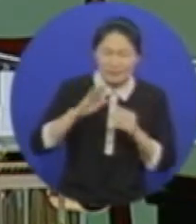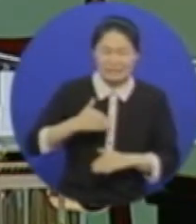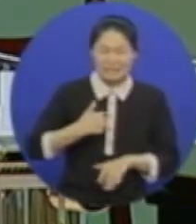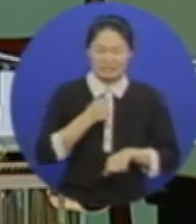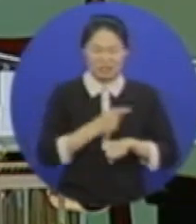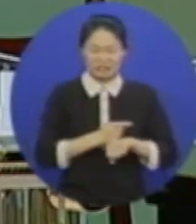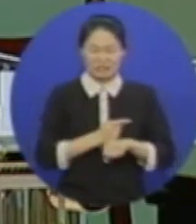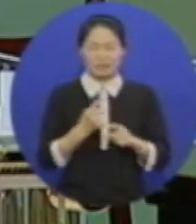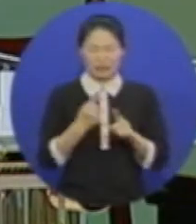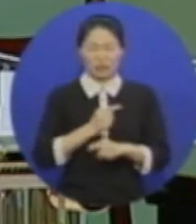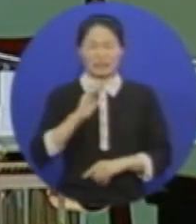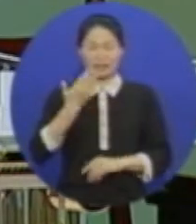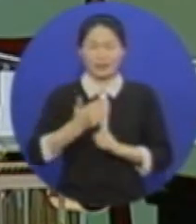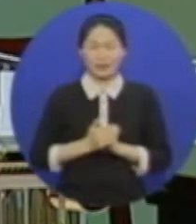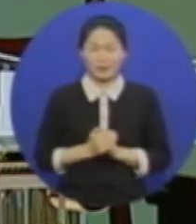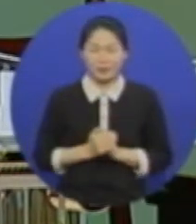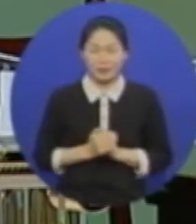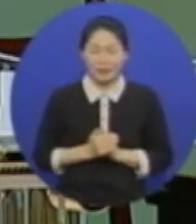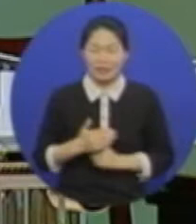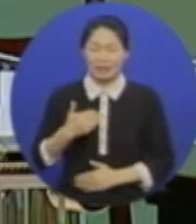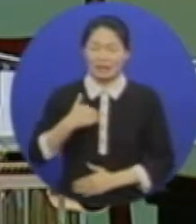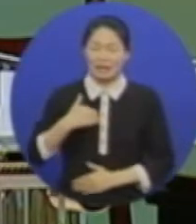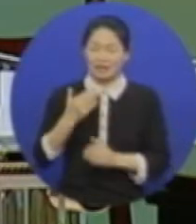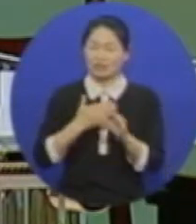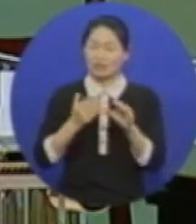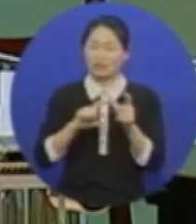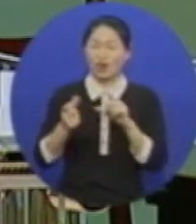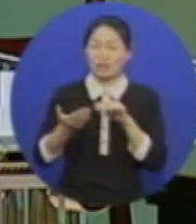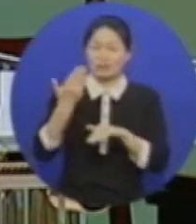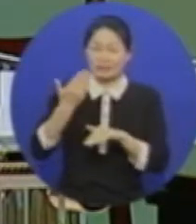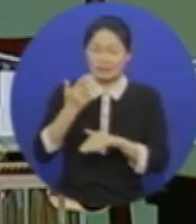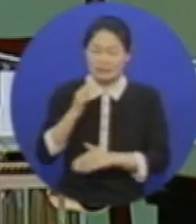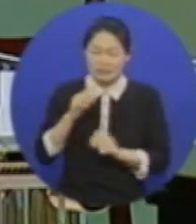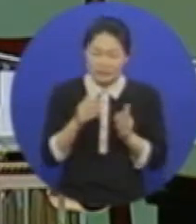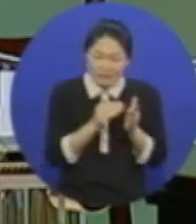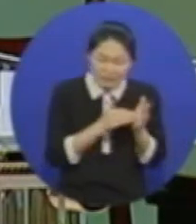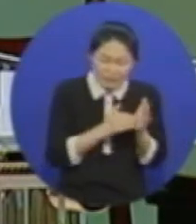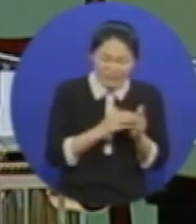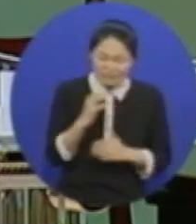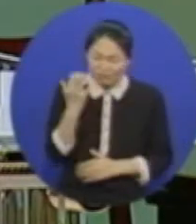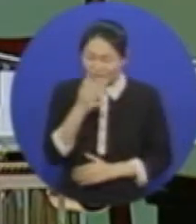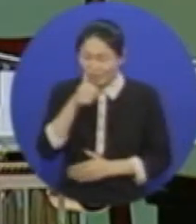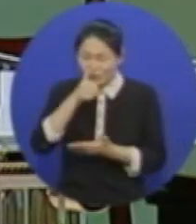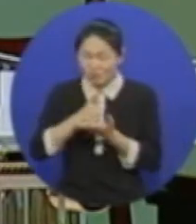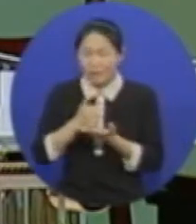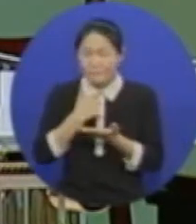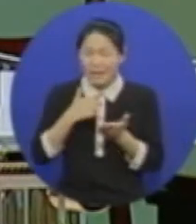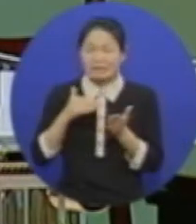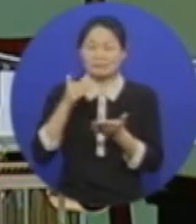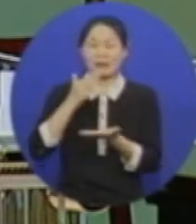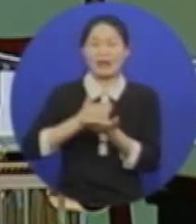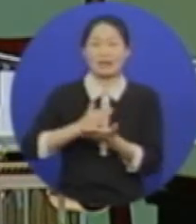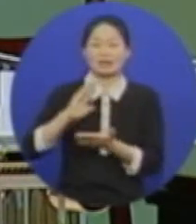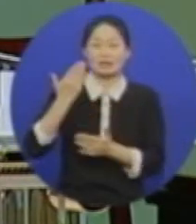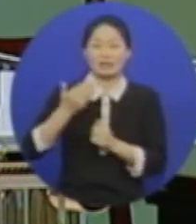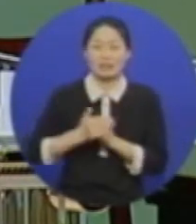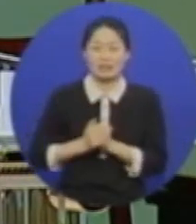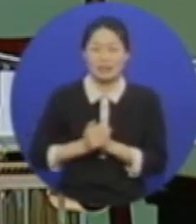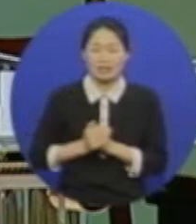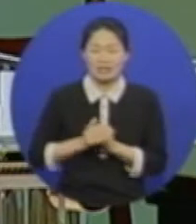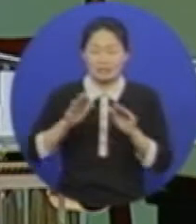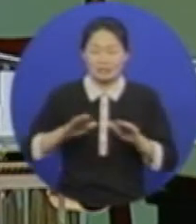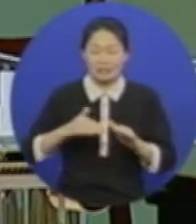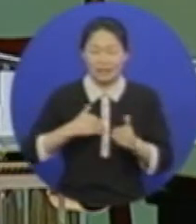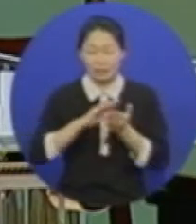정말 바꿔야 아내가 이제 더이상 은밀한 죄 의 음란한 제 이제는 찌찌 말아야지 이제는 내가